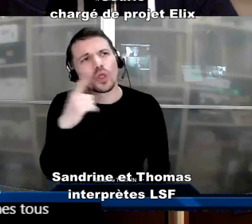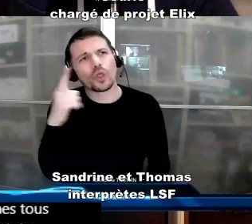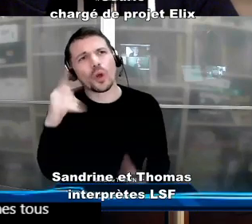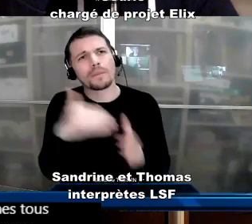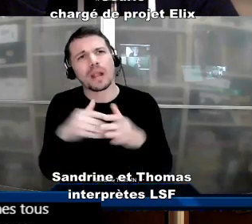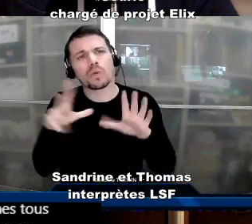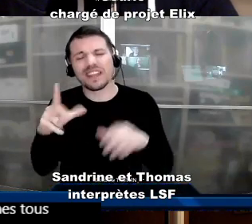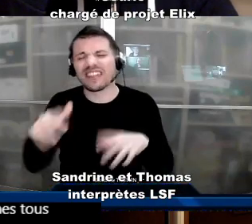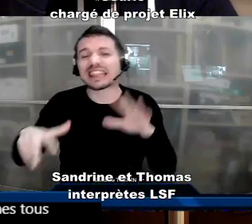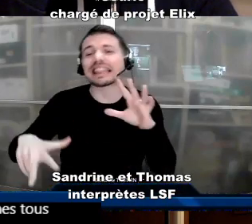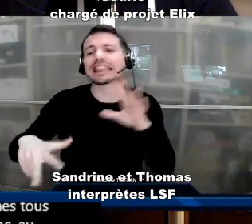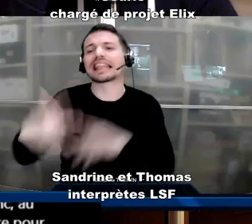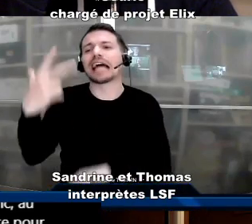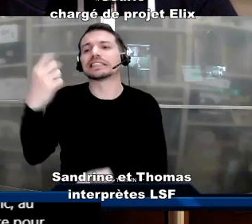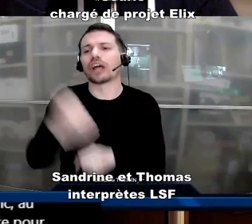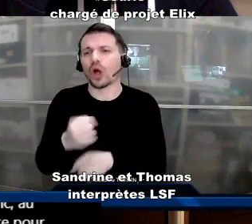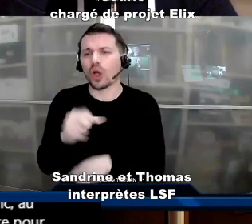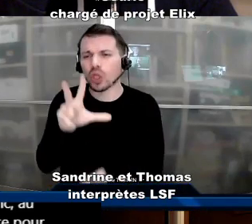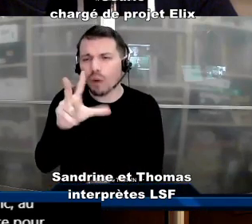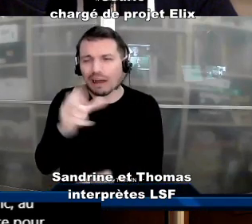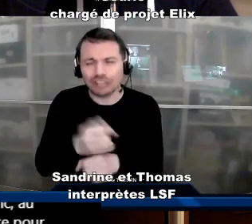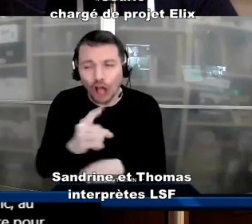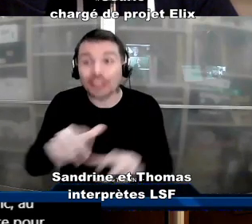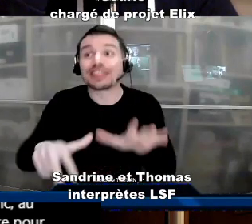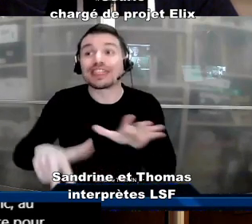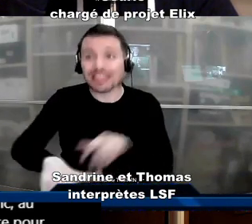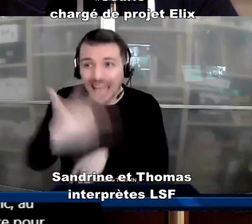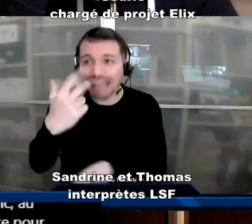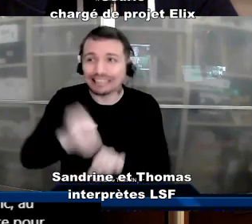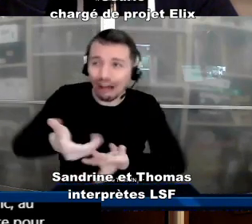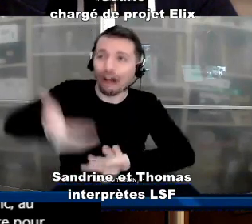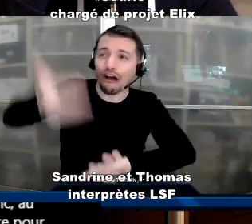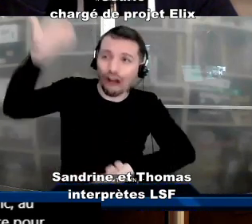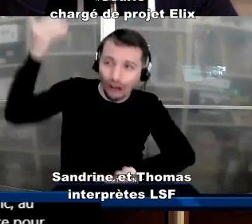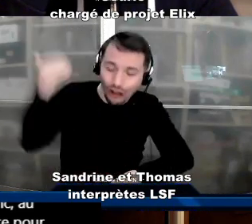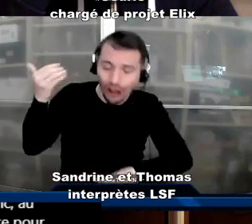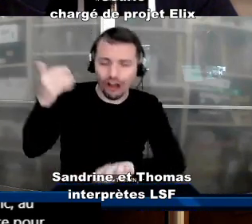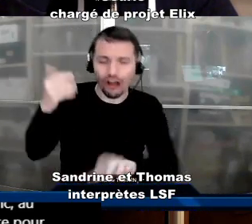13. 13 ans, ouais, parce que je me disais. Ouais, parce que je me disais, parce que